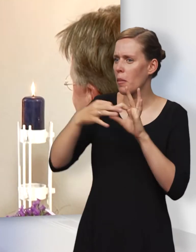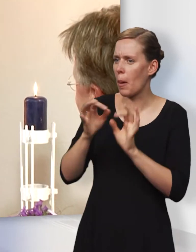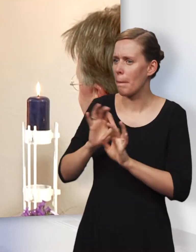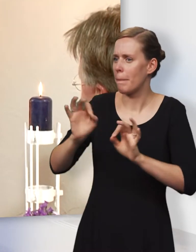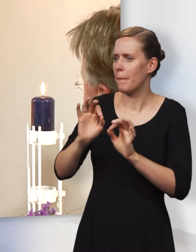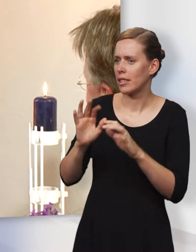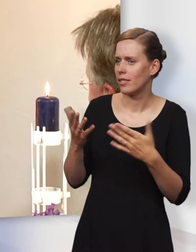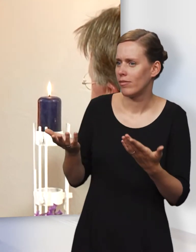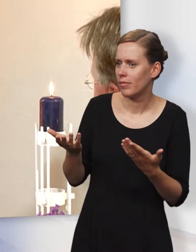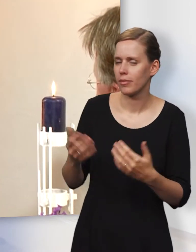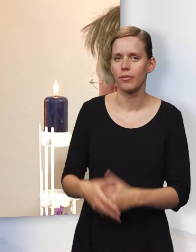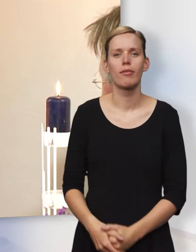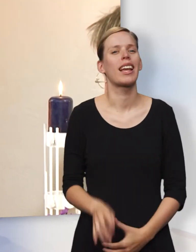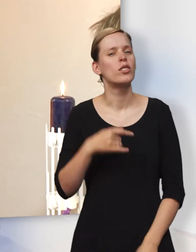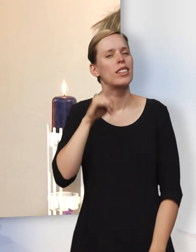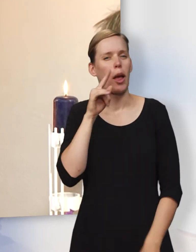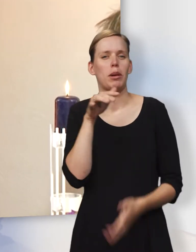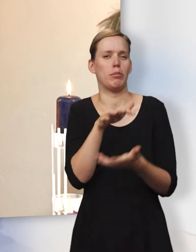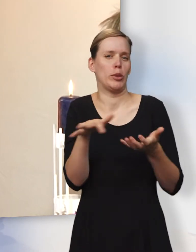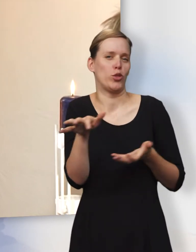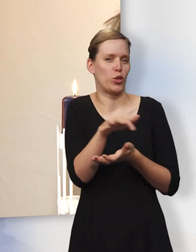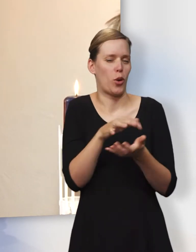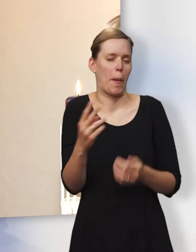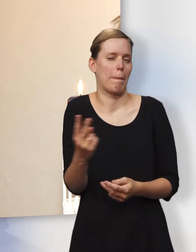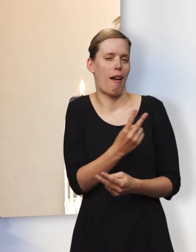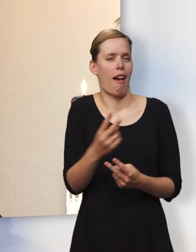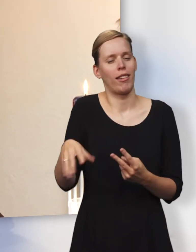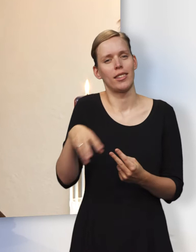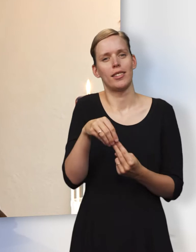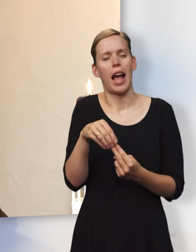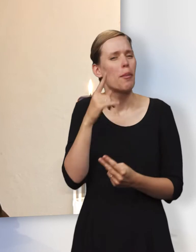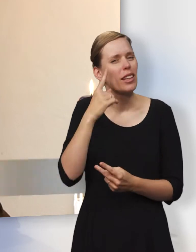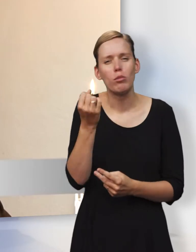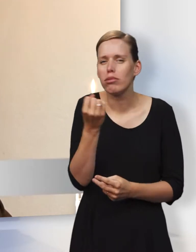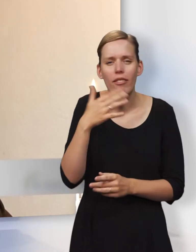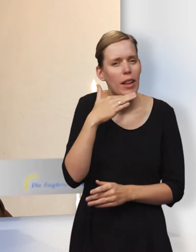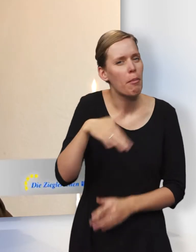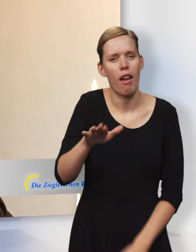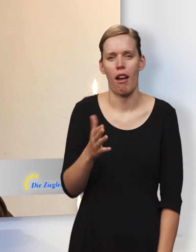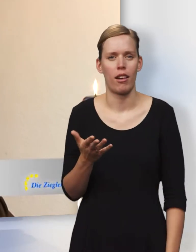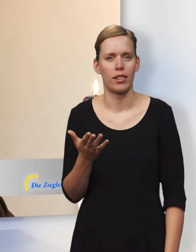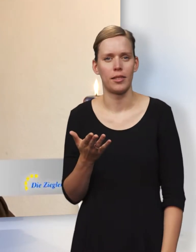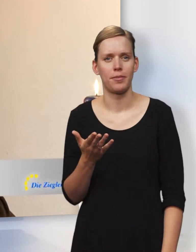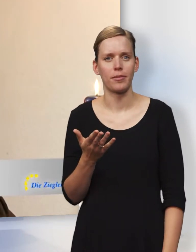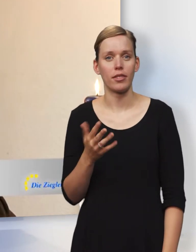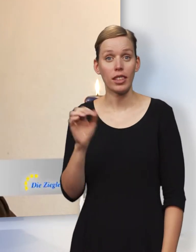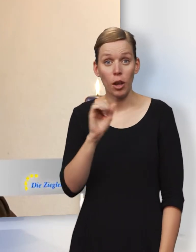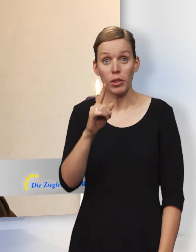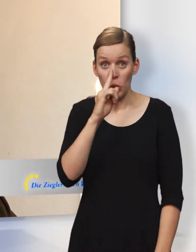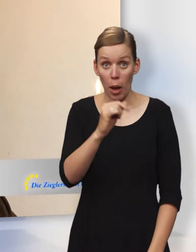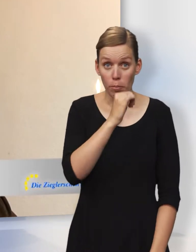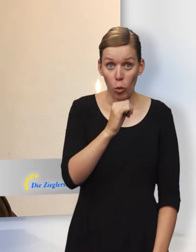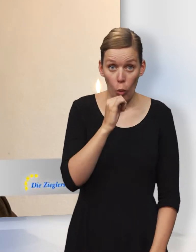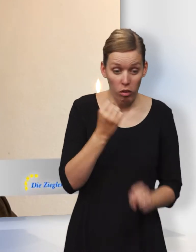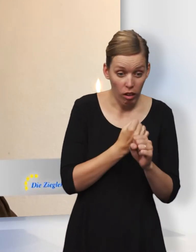Also ich denke, es ist eine Mischung von beidem. Und ich denke, es ist auch noch viel mehr. Es darf nicht nur Beruf